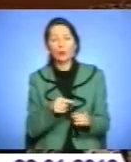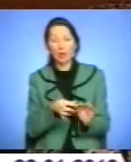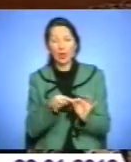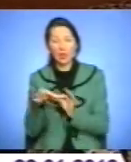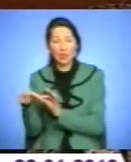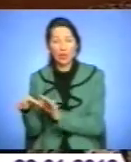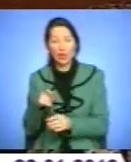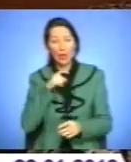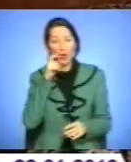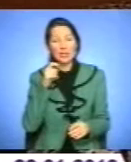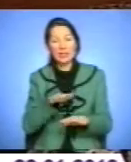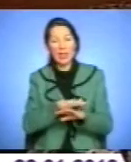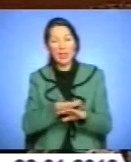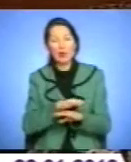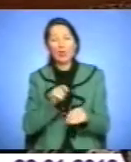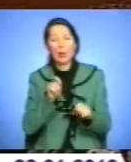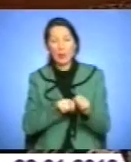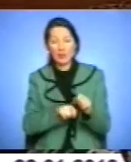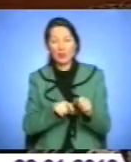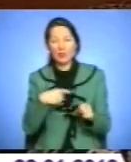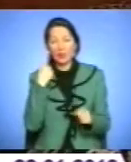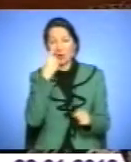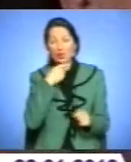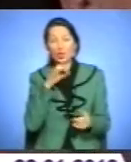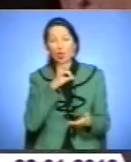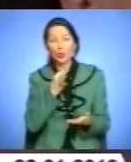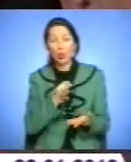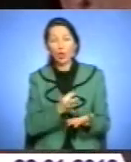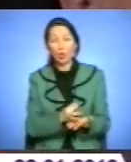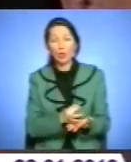народ перевірив на власному досвіді.